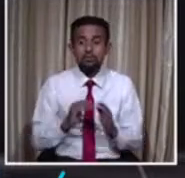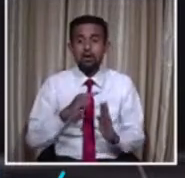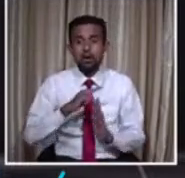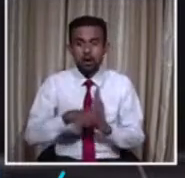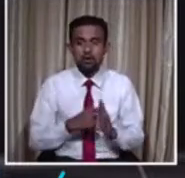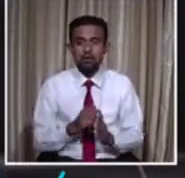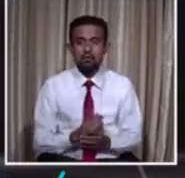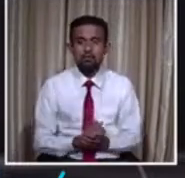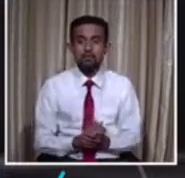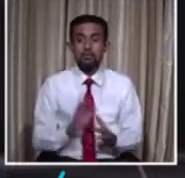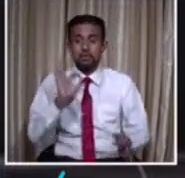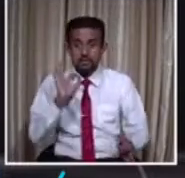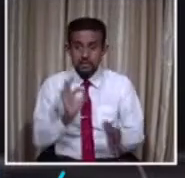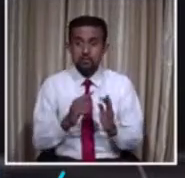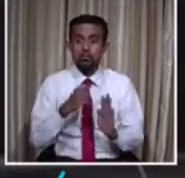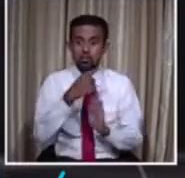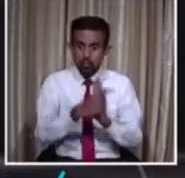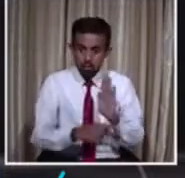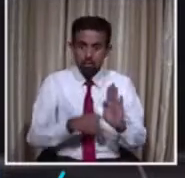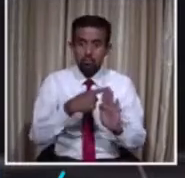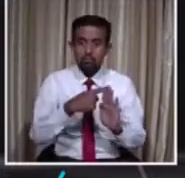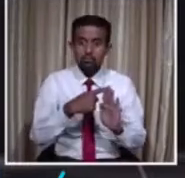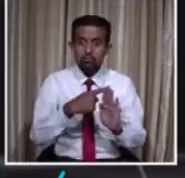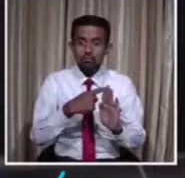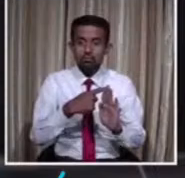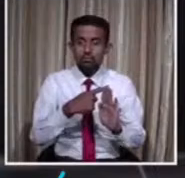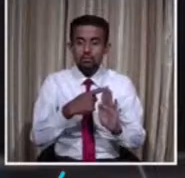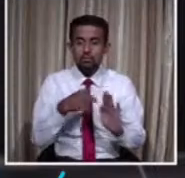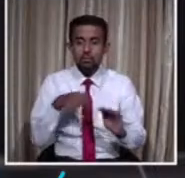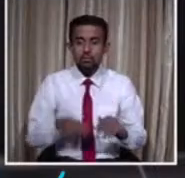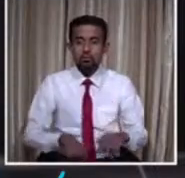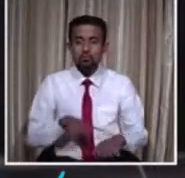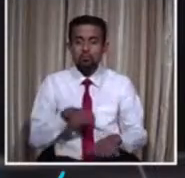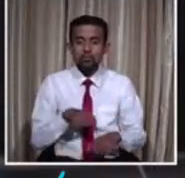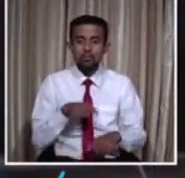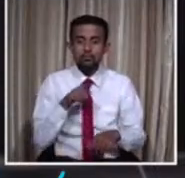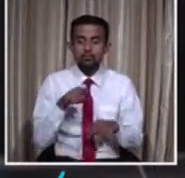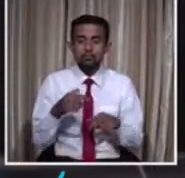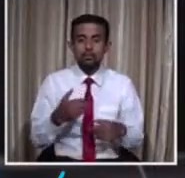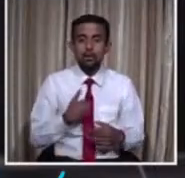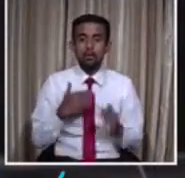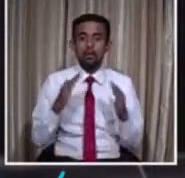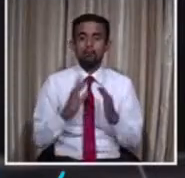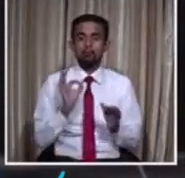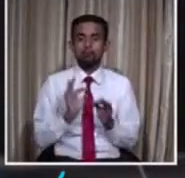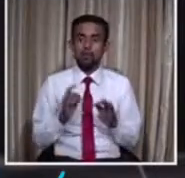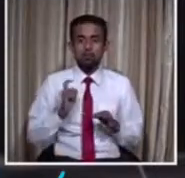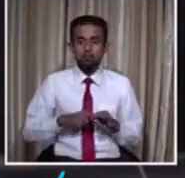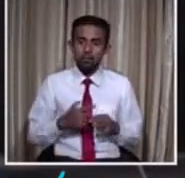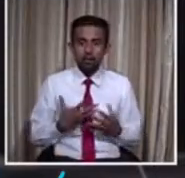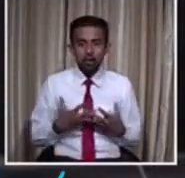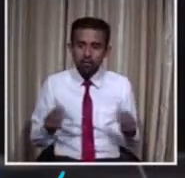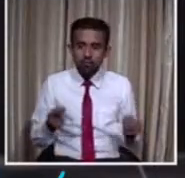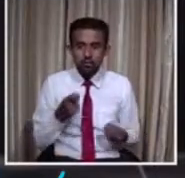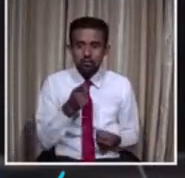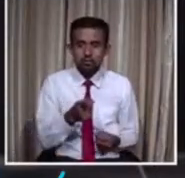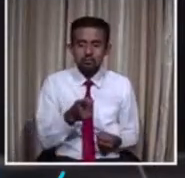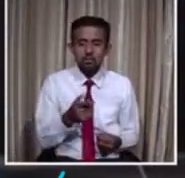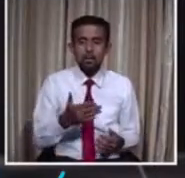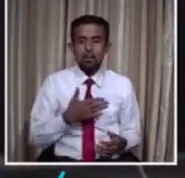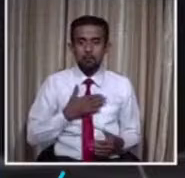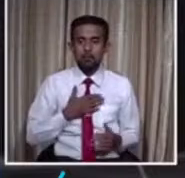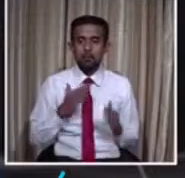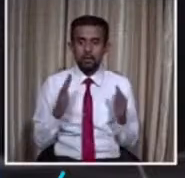ඕනේ. ගිනි තියපිය මුළු රටම. දැන් මේ නෝනට අනුව අපේ ගෙවල් ගිනි තිබ්බම ප්‍රශ්නේ විසඳනවද? දැන් මගේ